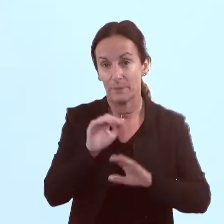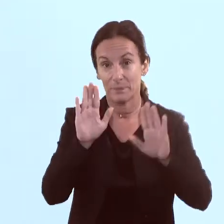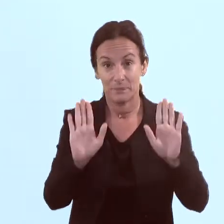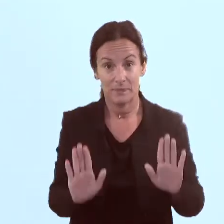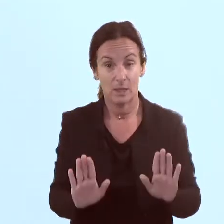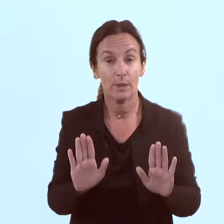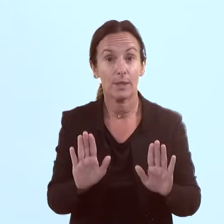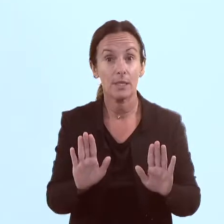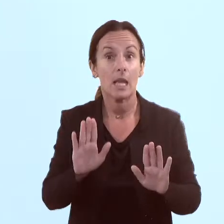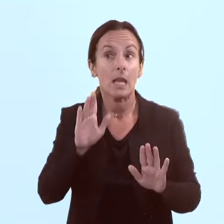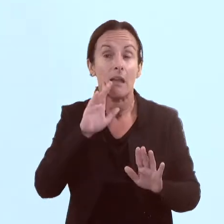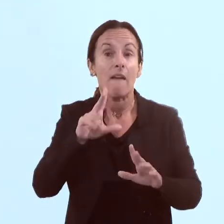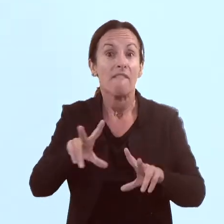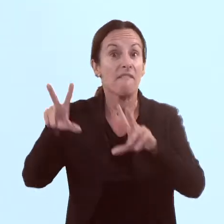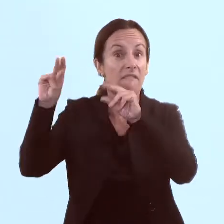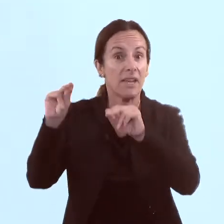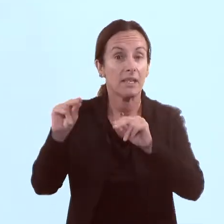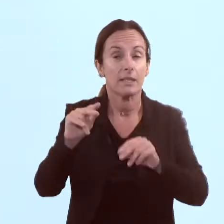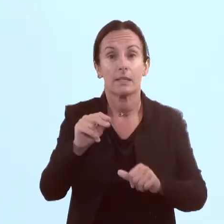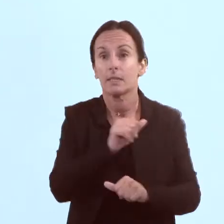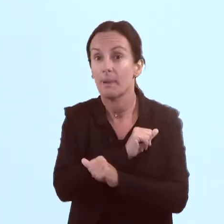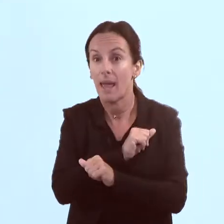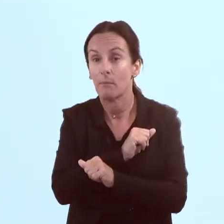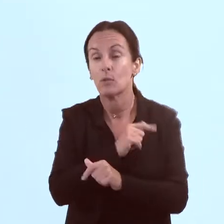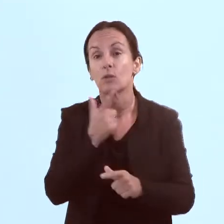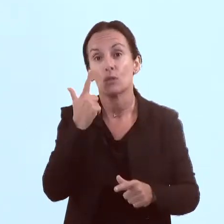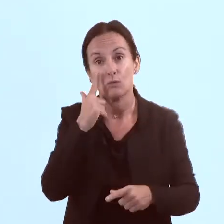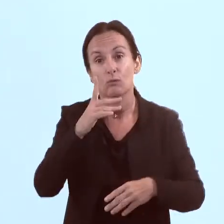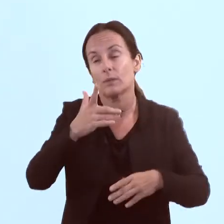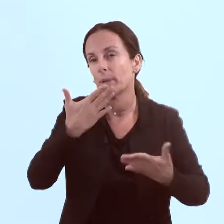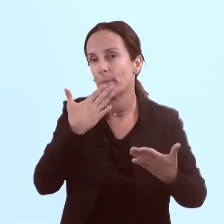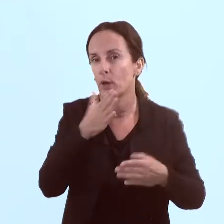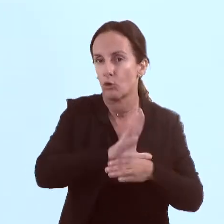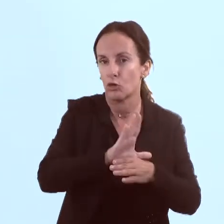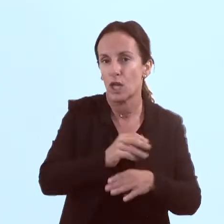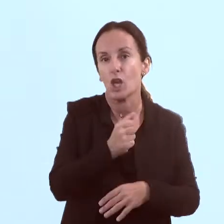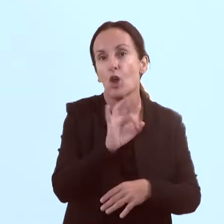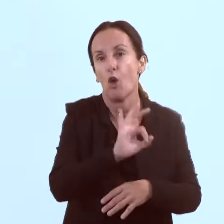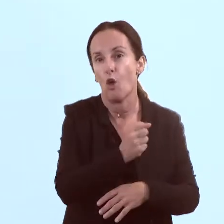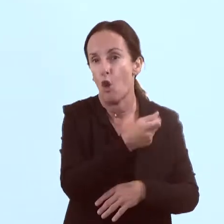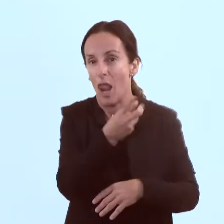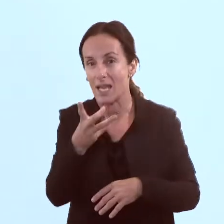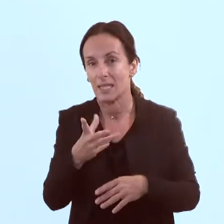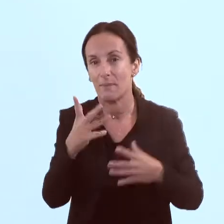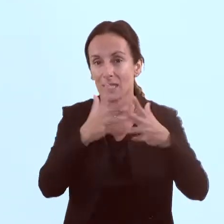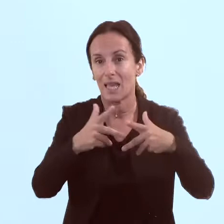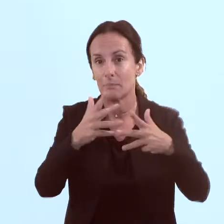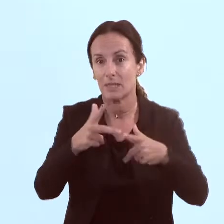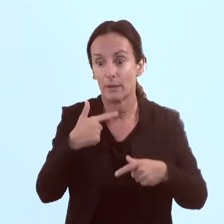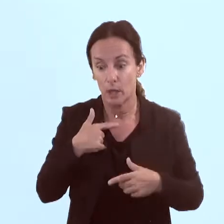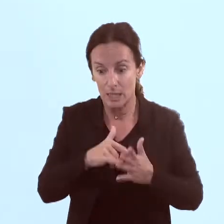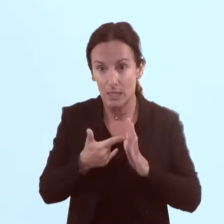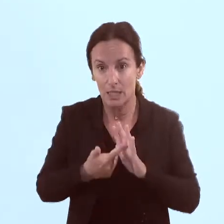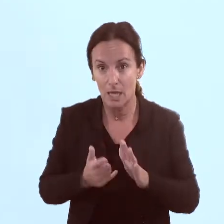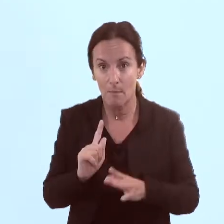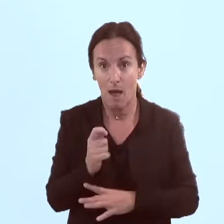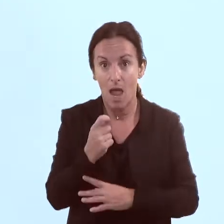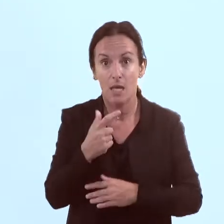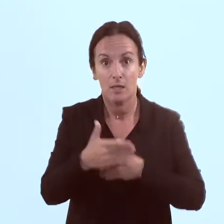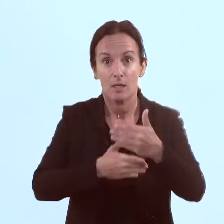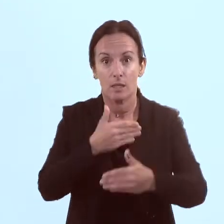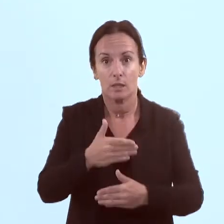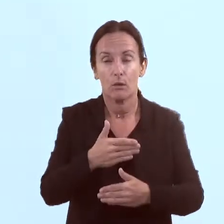soluciones se muestren eficaces y eficientes, sigan y continúen con los servicios ya fuera de la responsabilidad de las dos